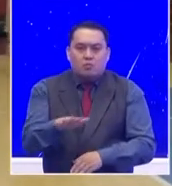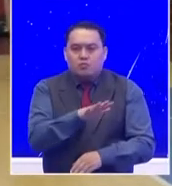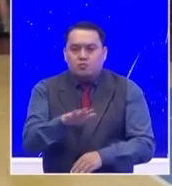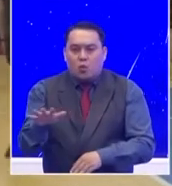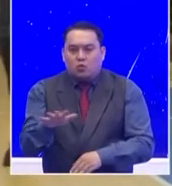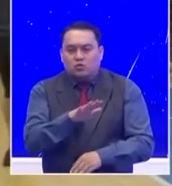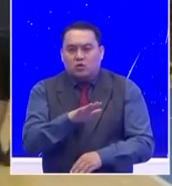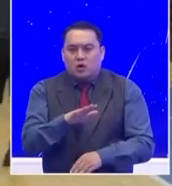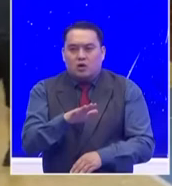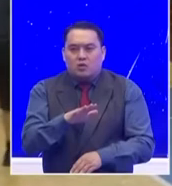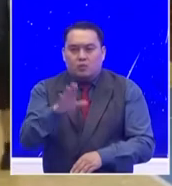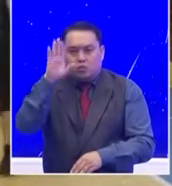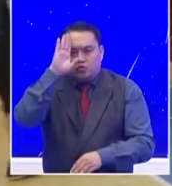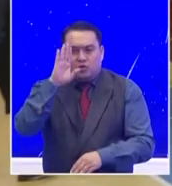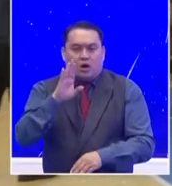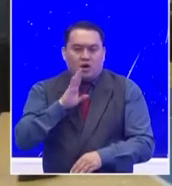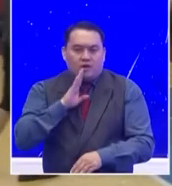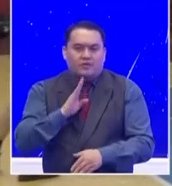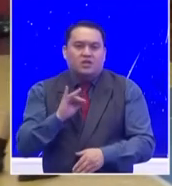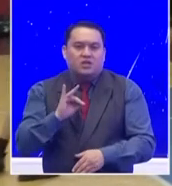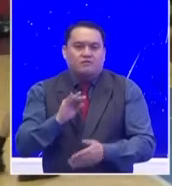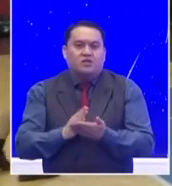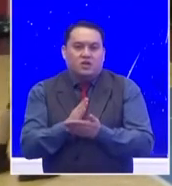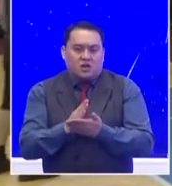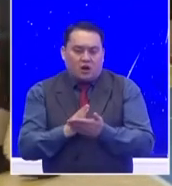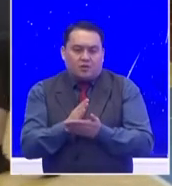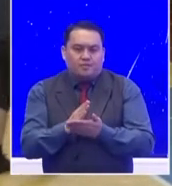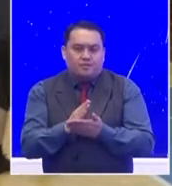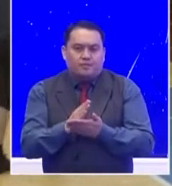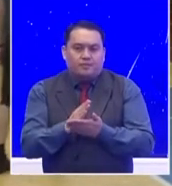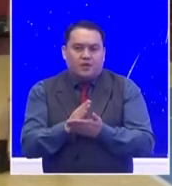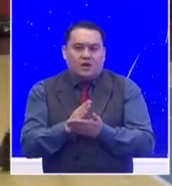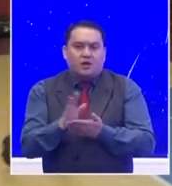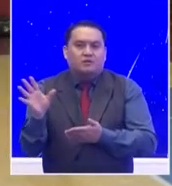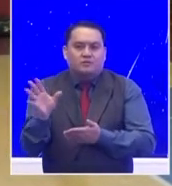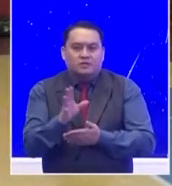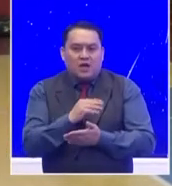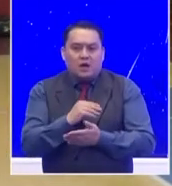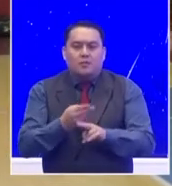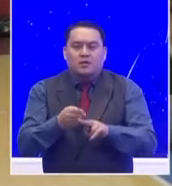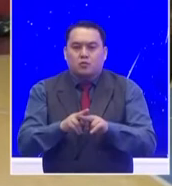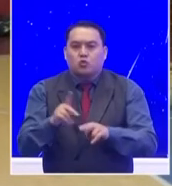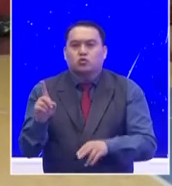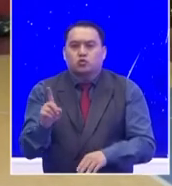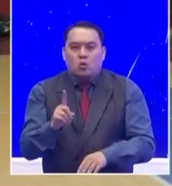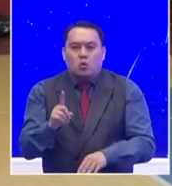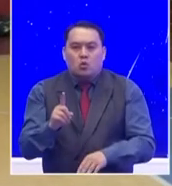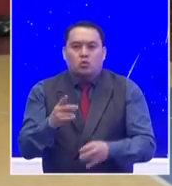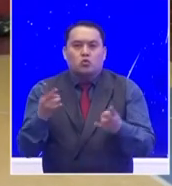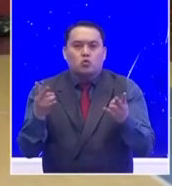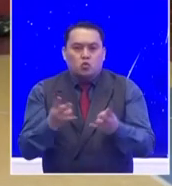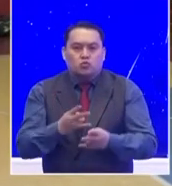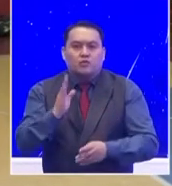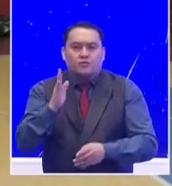3x3 и мужчины 3x3, и также ветераны. Мы зацепляем все возраста, потому что когда нужно будет